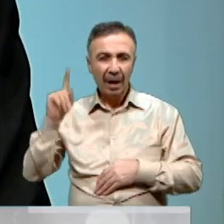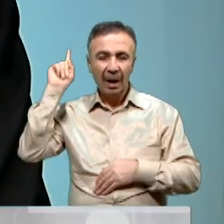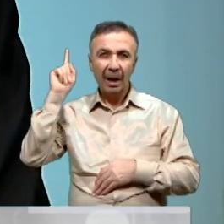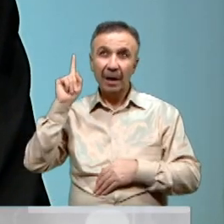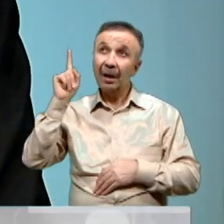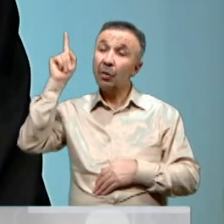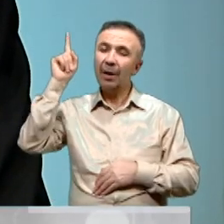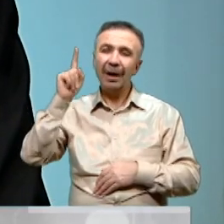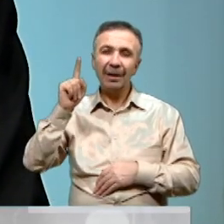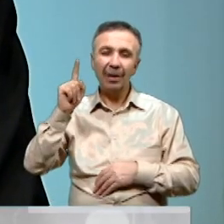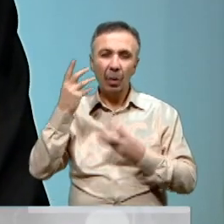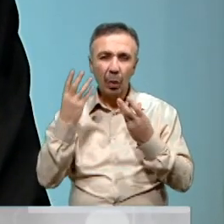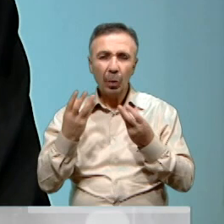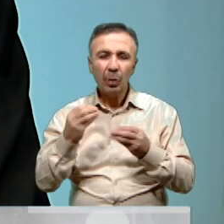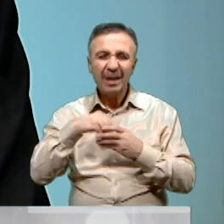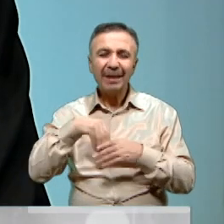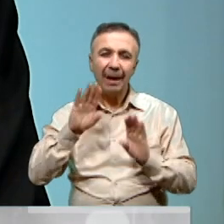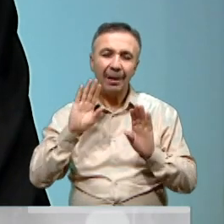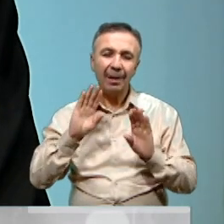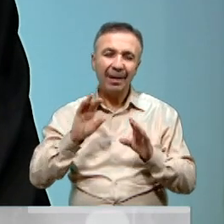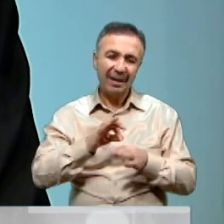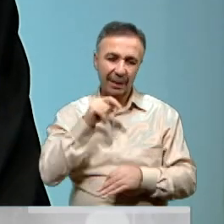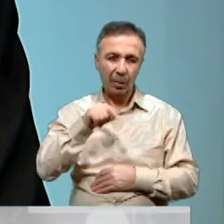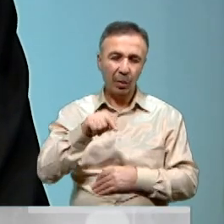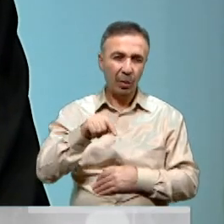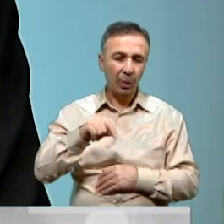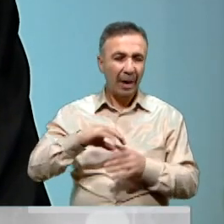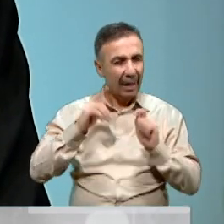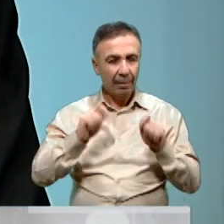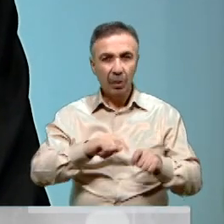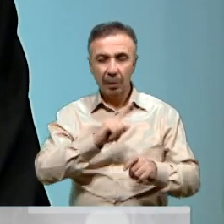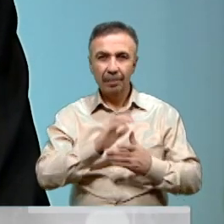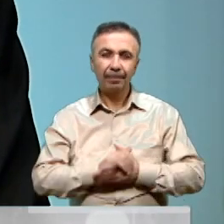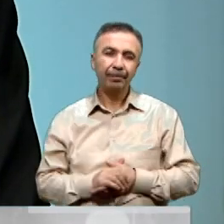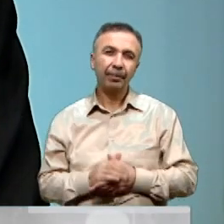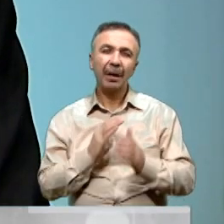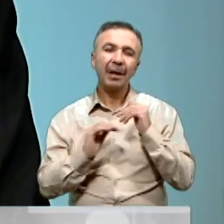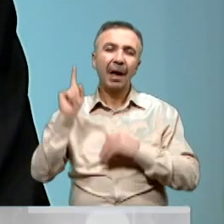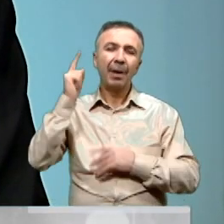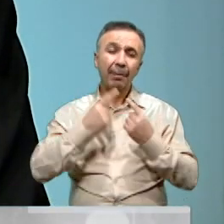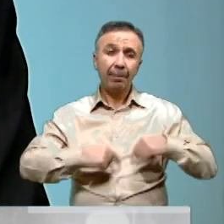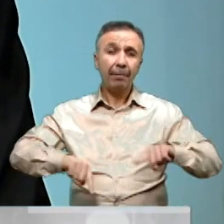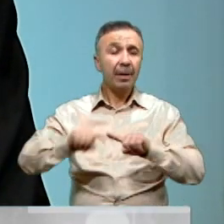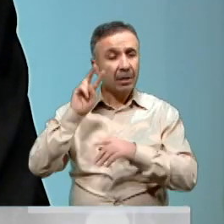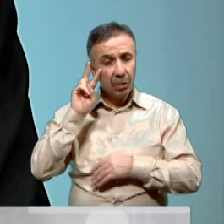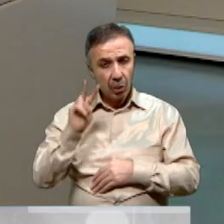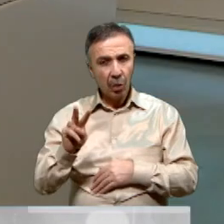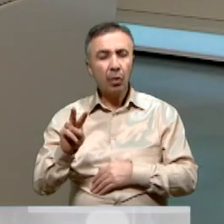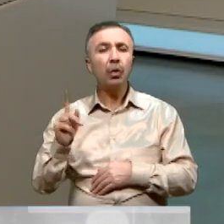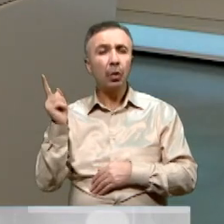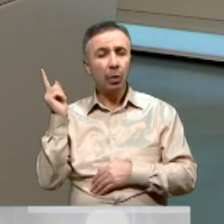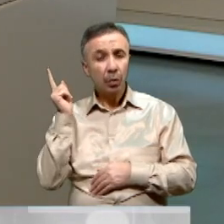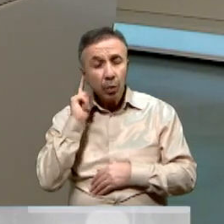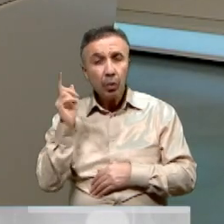fakat insanımız bunu ne yapıyor yani cenab-ı hak Bizi görüyor anlamında kullanıyor